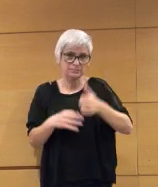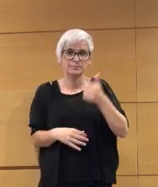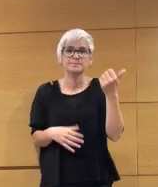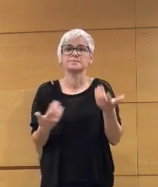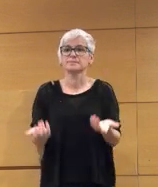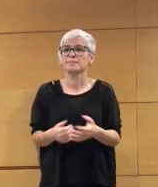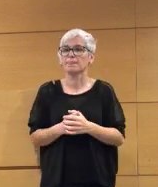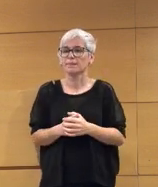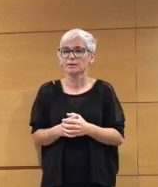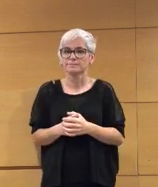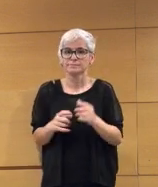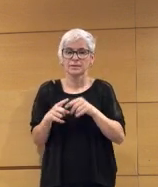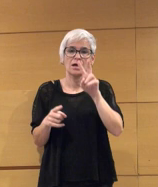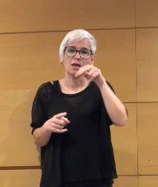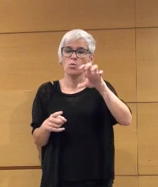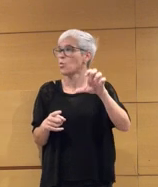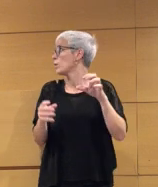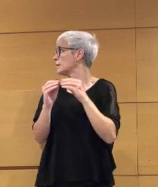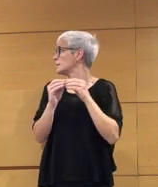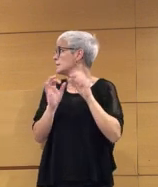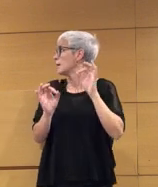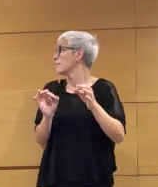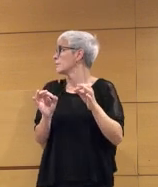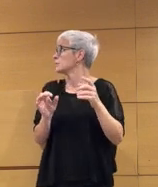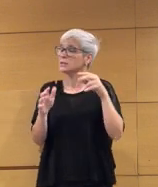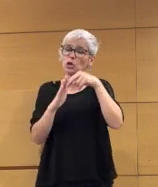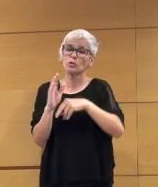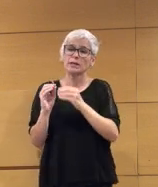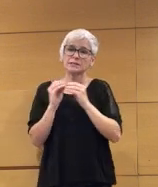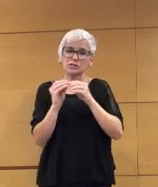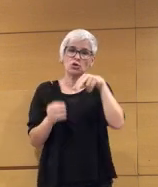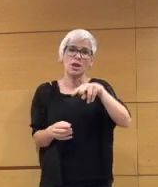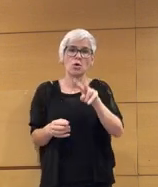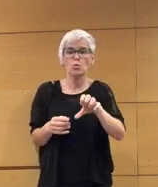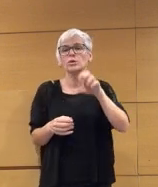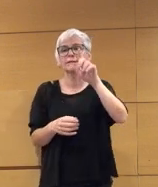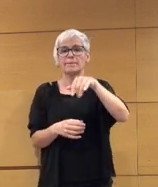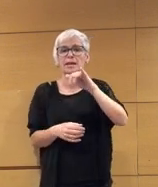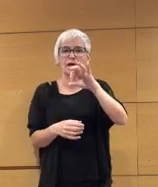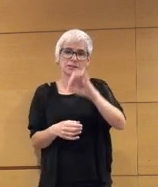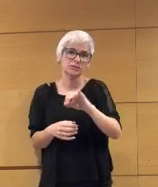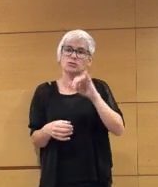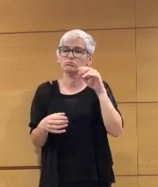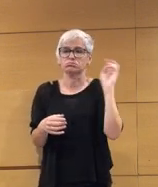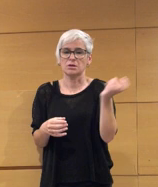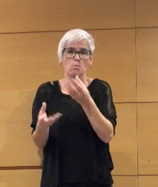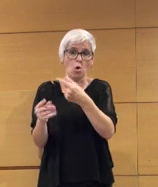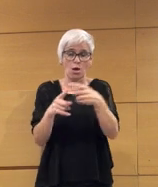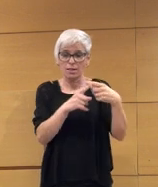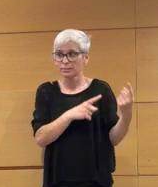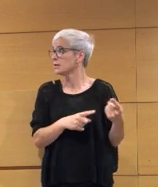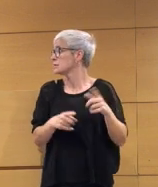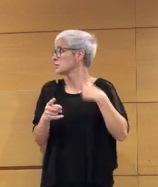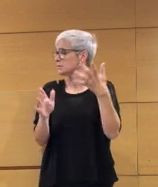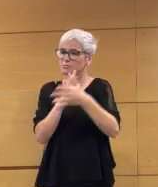s'ha esmentat la norma UNE, doncs tenim agències com la UNE, tenim la ISO, tenim la ITU, en tenim moltes, i després us